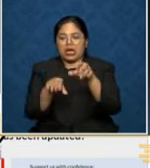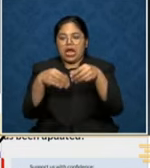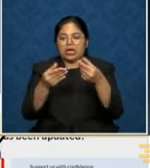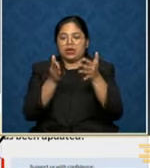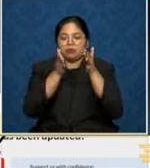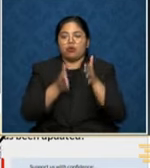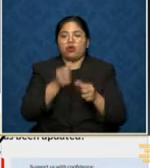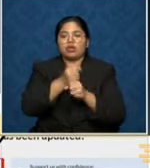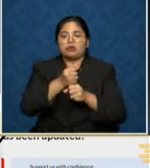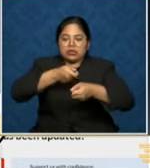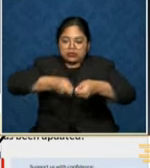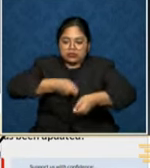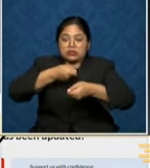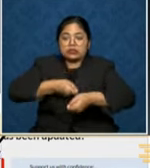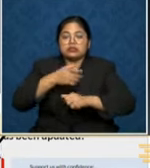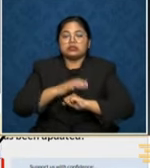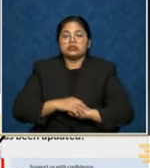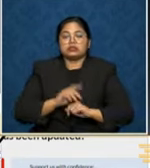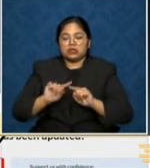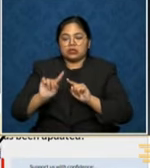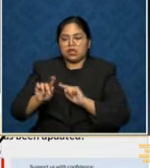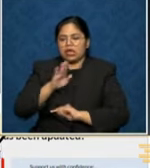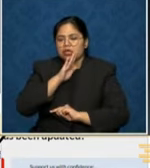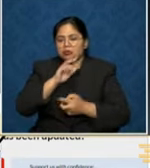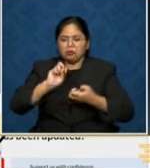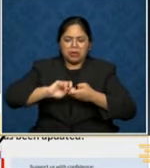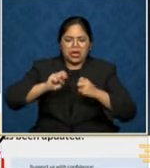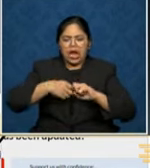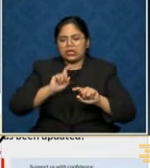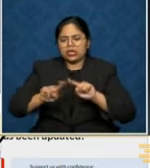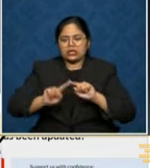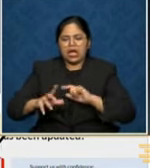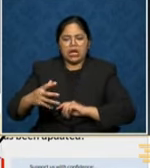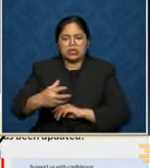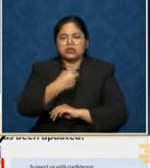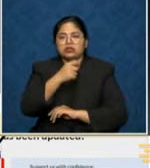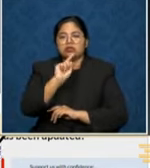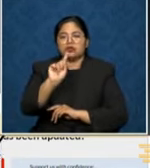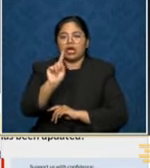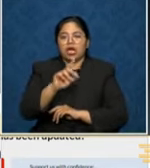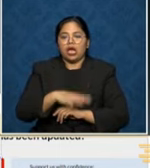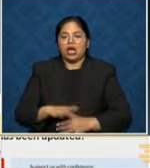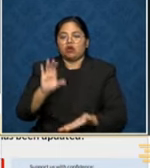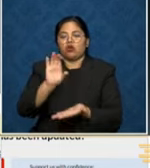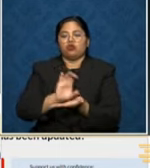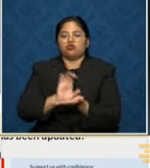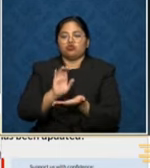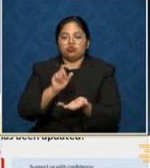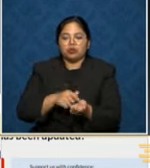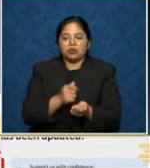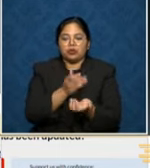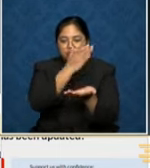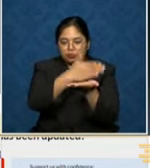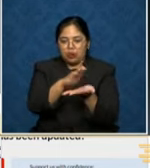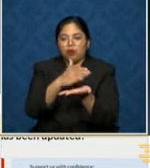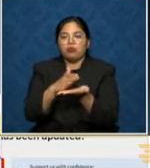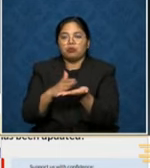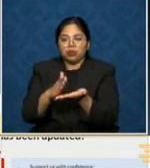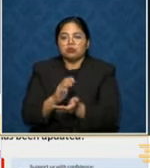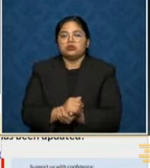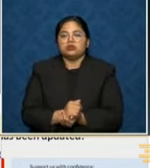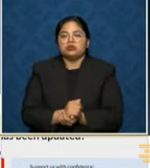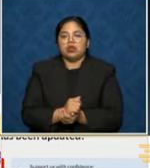ตรกรหากมีปัญหาใดๆไม่สามารถยึดได้เนี่ยทำยังไงครับกองทุนต้องชำระเรามีกองทุนรายได้จากการ